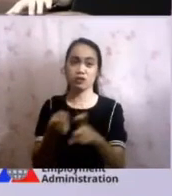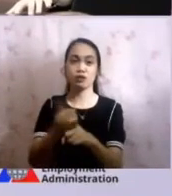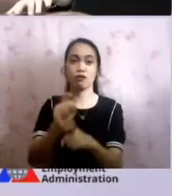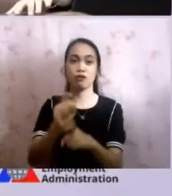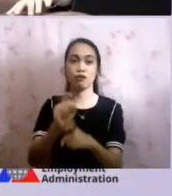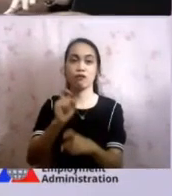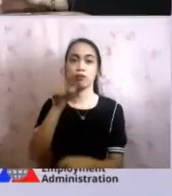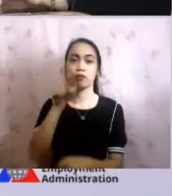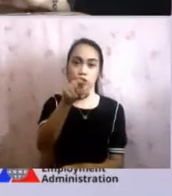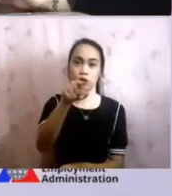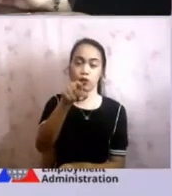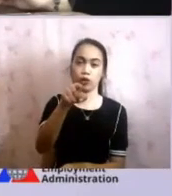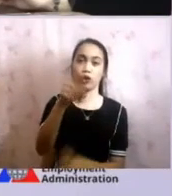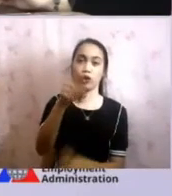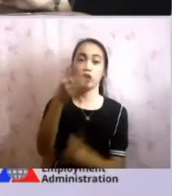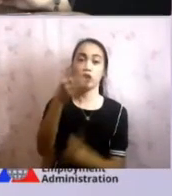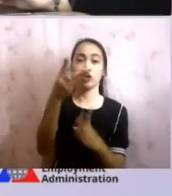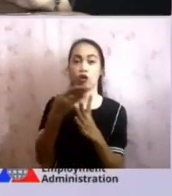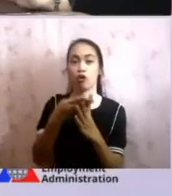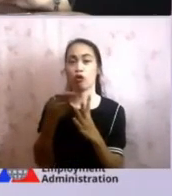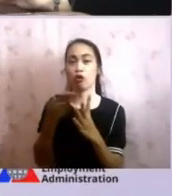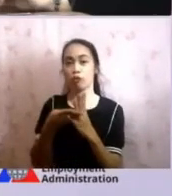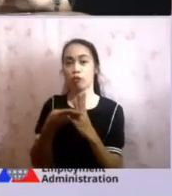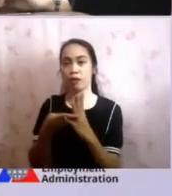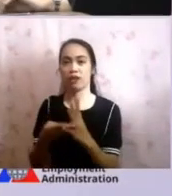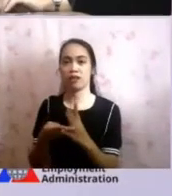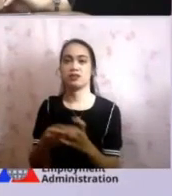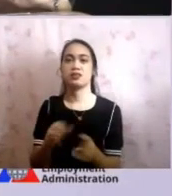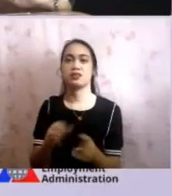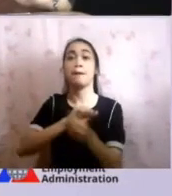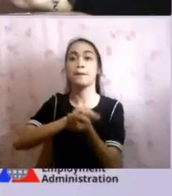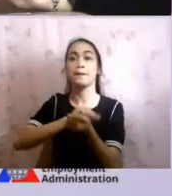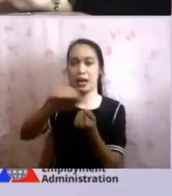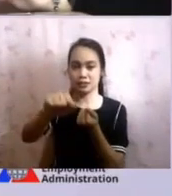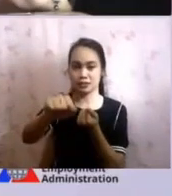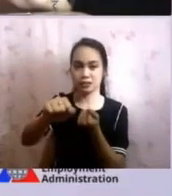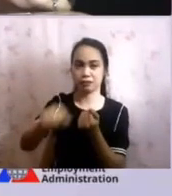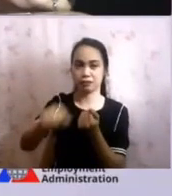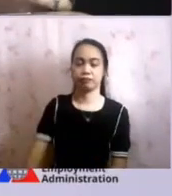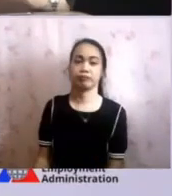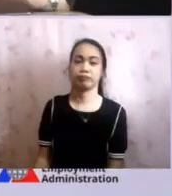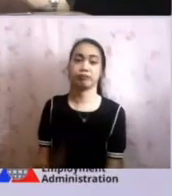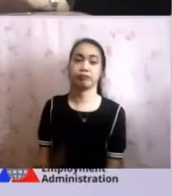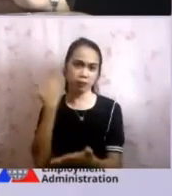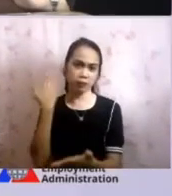gipass. So, the very first step in making a resume is for you to have a cover letter.